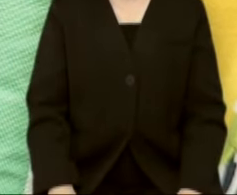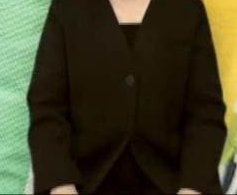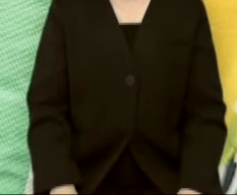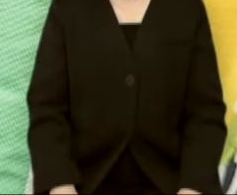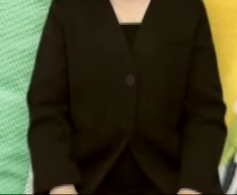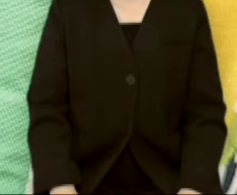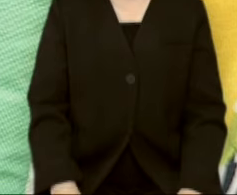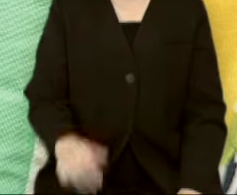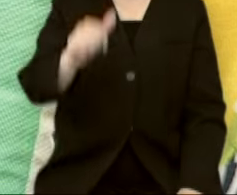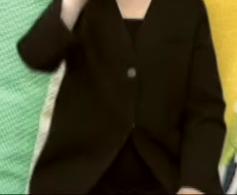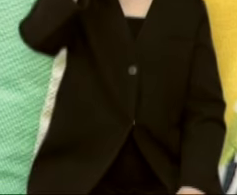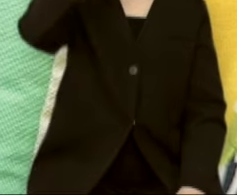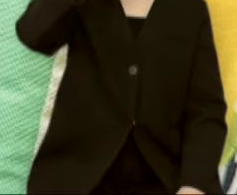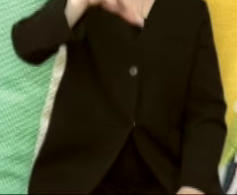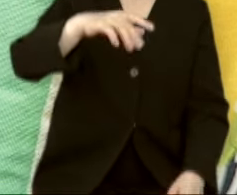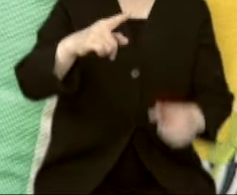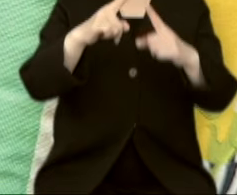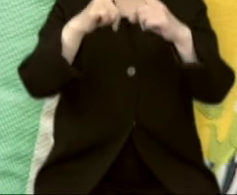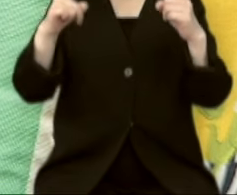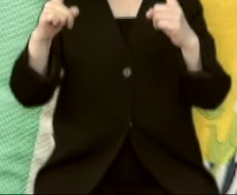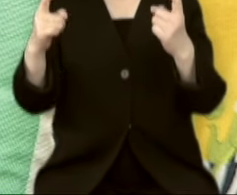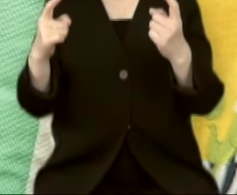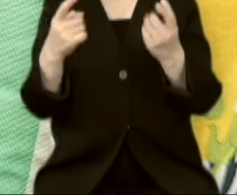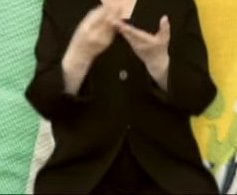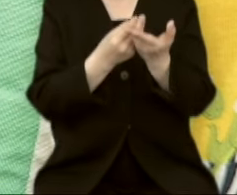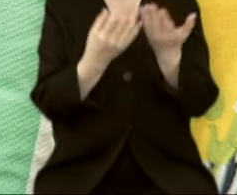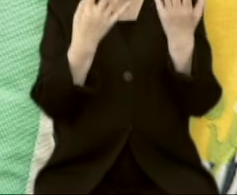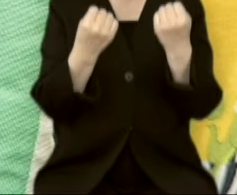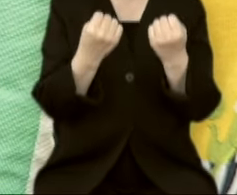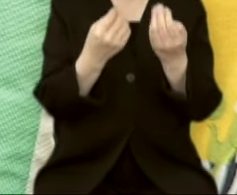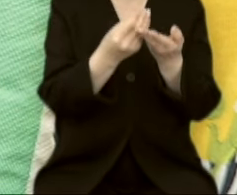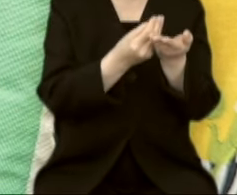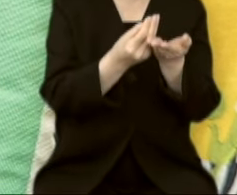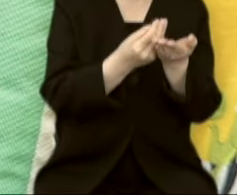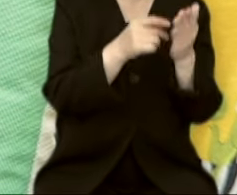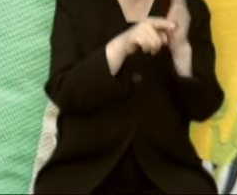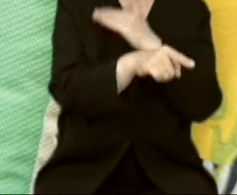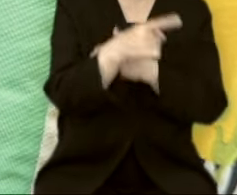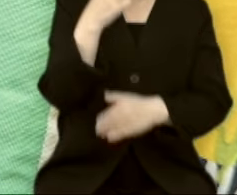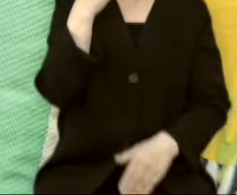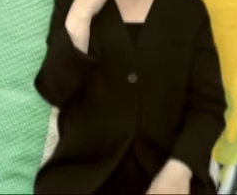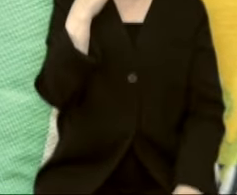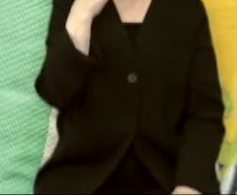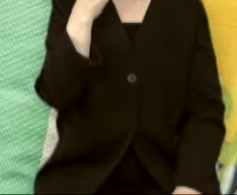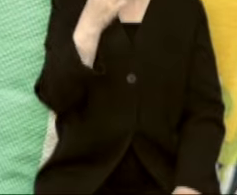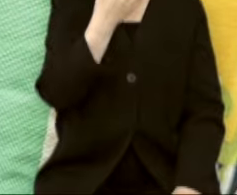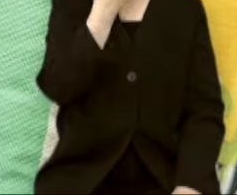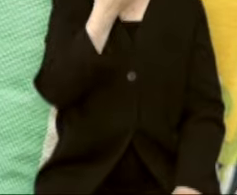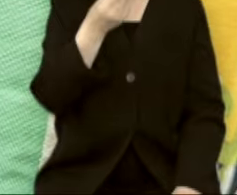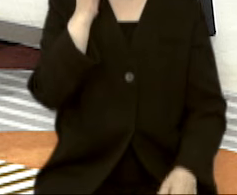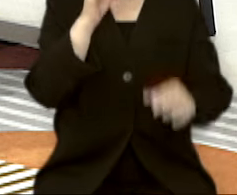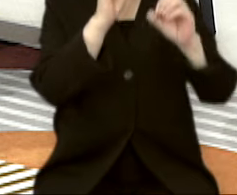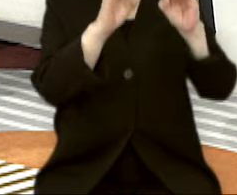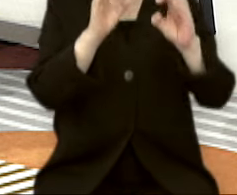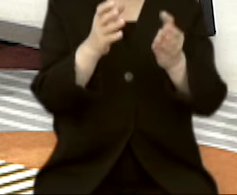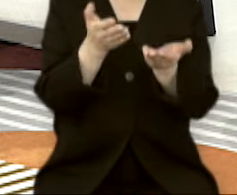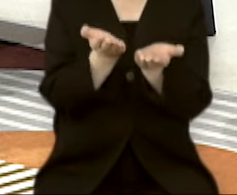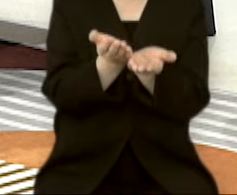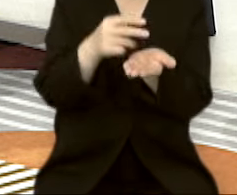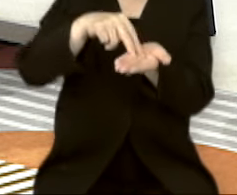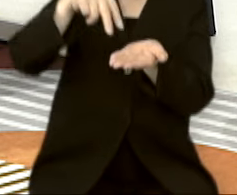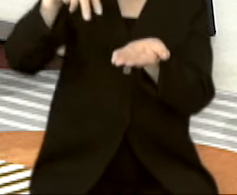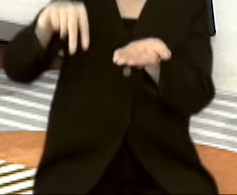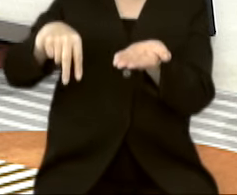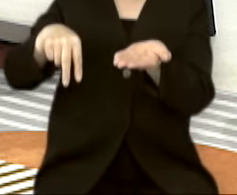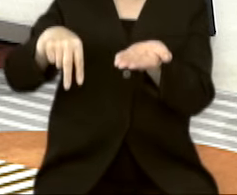그 인도에는 섬이 많이 있어요. 네. 그래서 섬이 많이 있어서 그 섬에 다니면서 복음을 전하고 있었는데 배에서